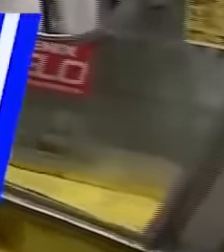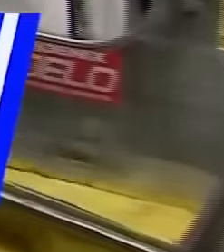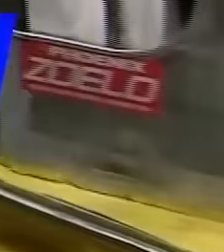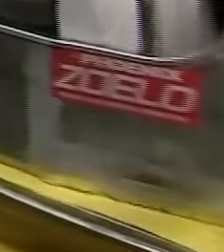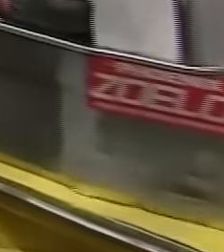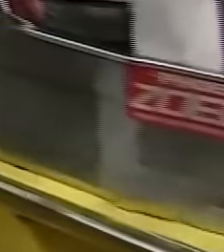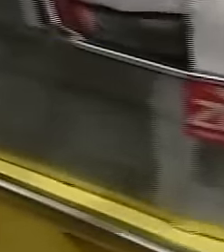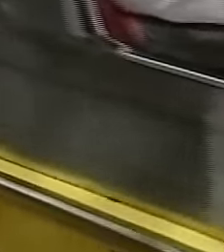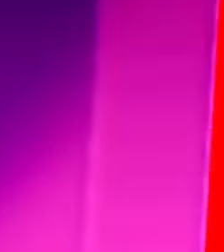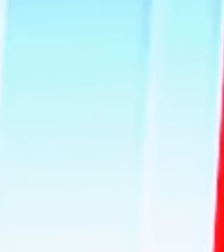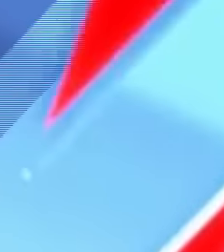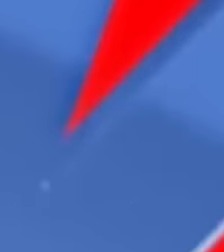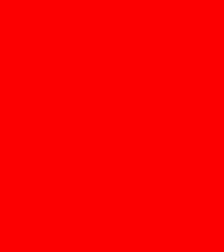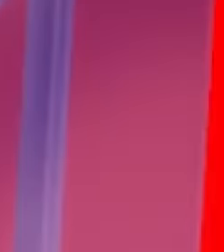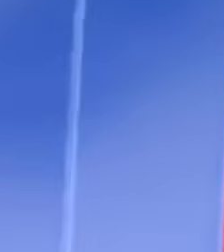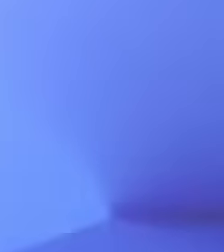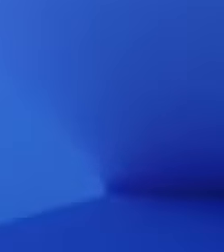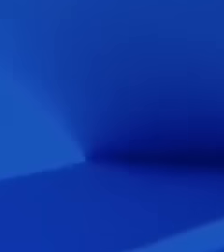para magpaliwanag.